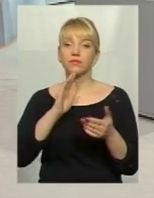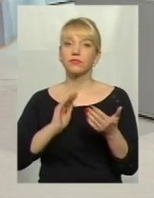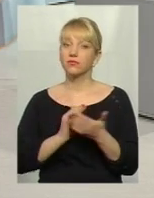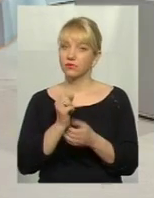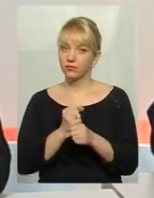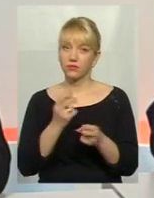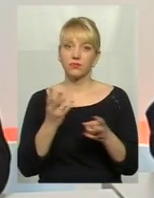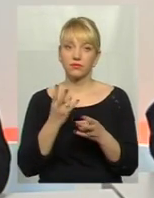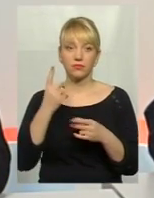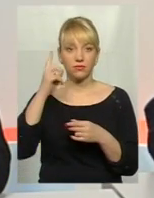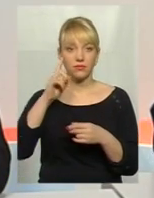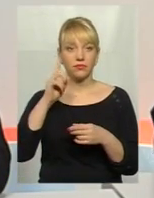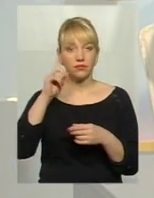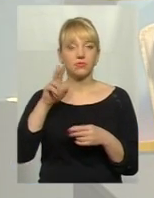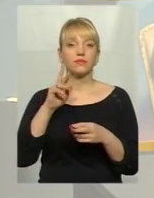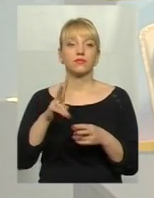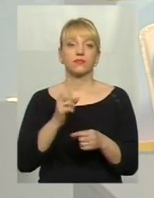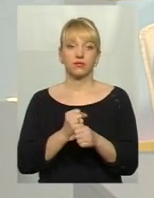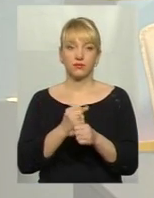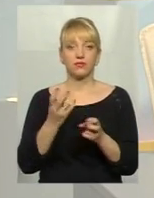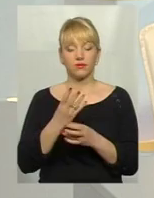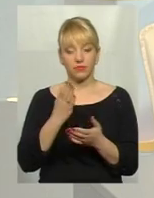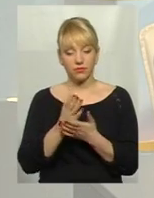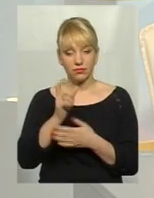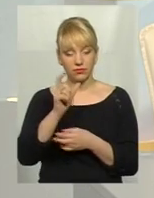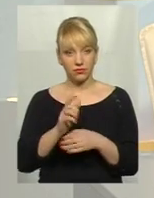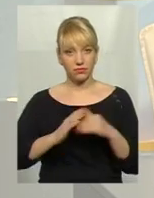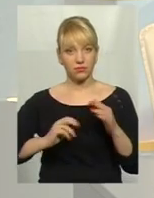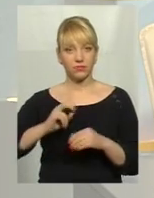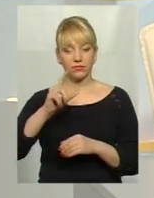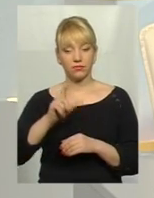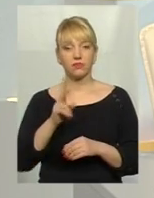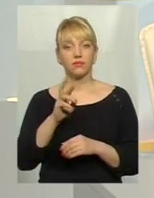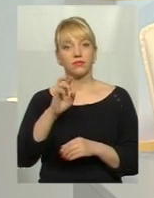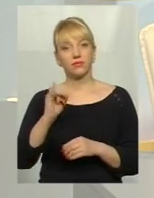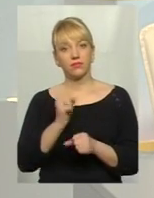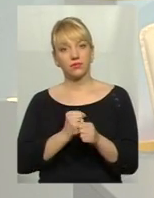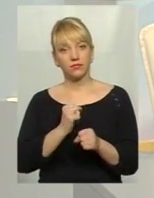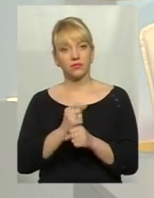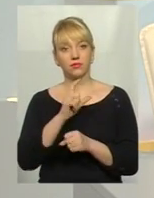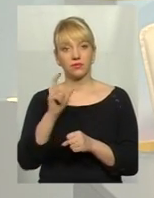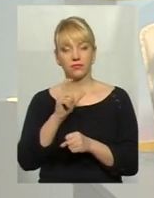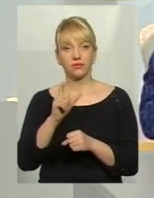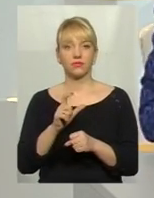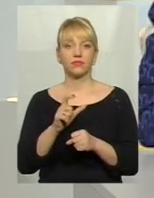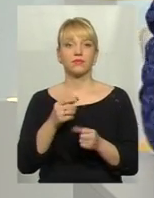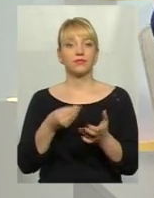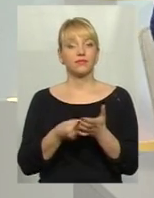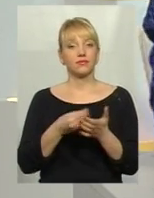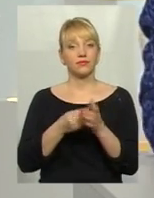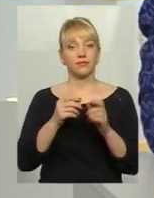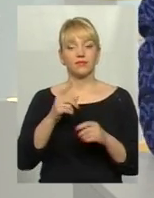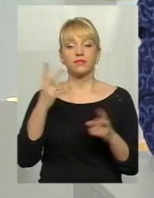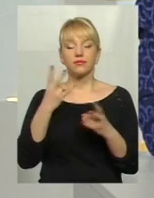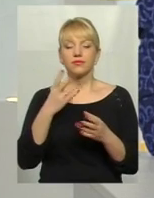мати працювати ким? Треба мати людину-фахівця, яка працювала з казначейством, так? Фінансиста.